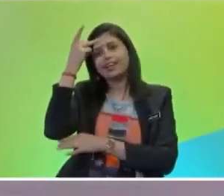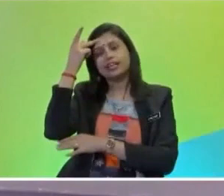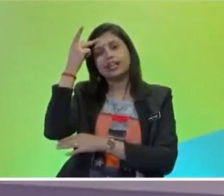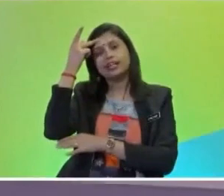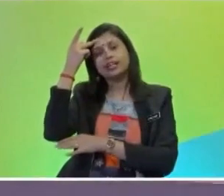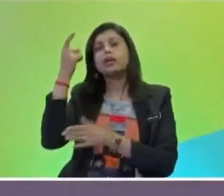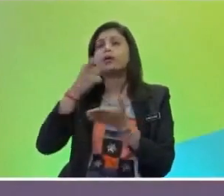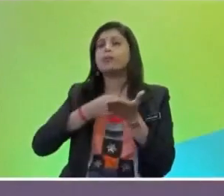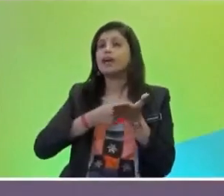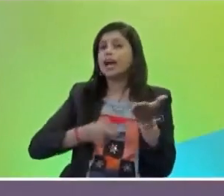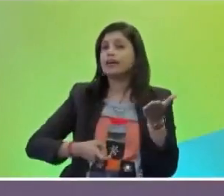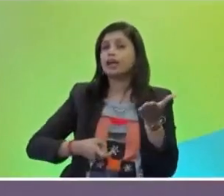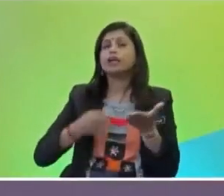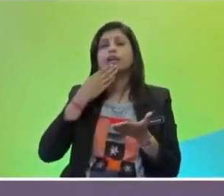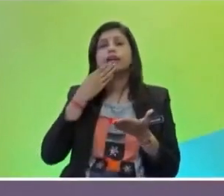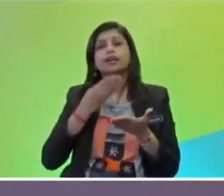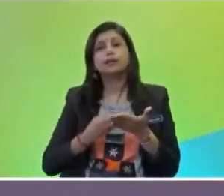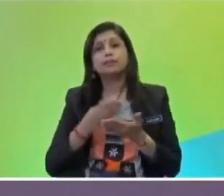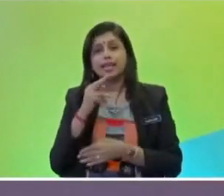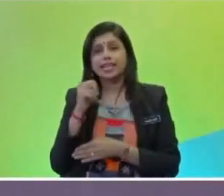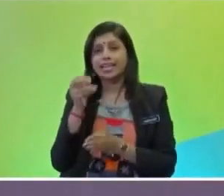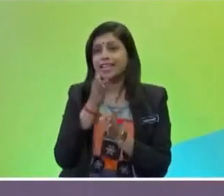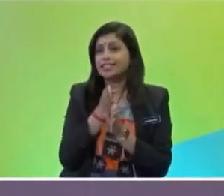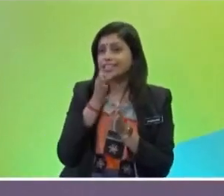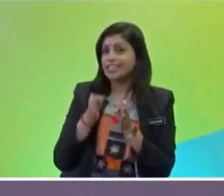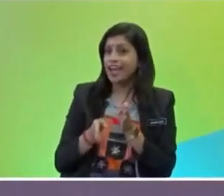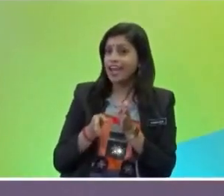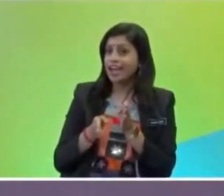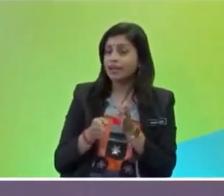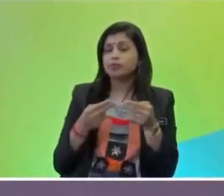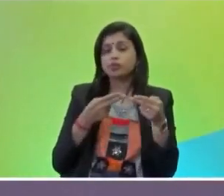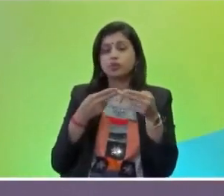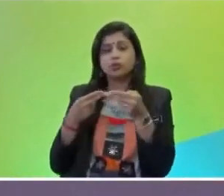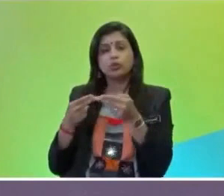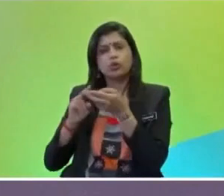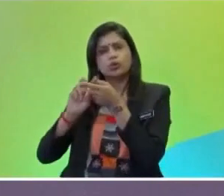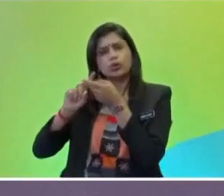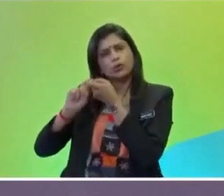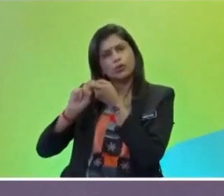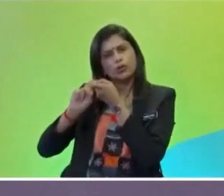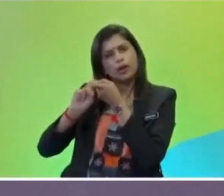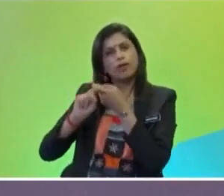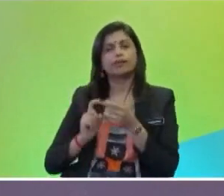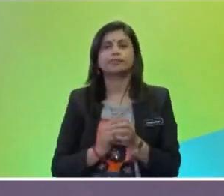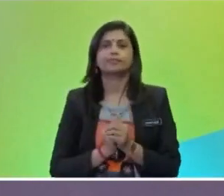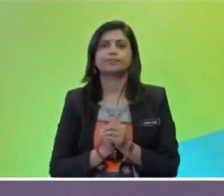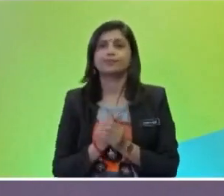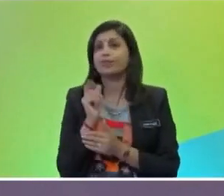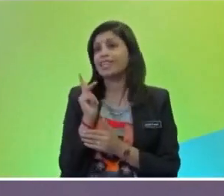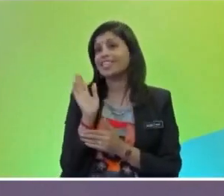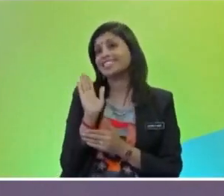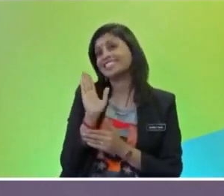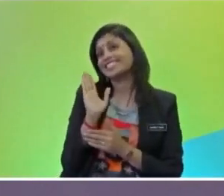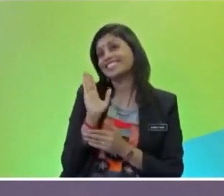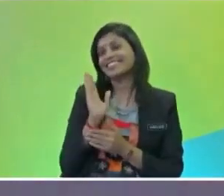jiran. Apabila menghargai jiran, hubungan semakin erat. Kirim salam Kak Kak Wong ya. Okey.